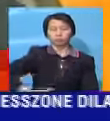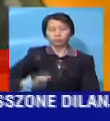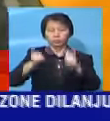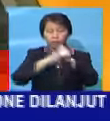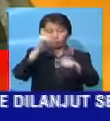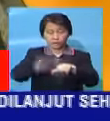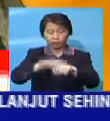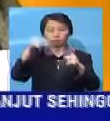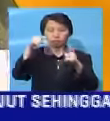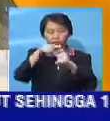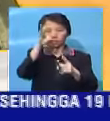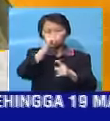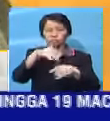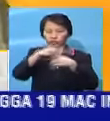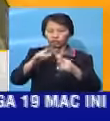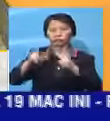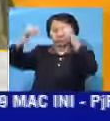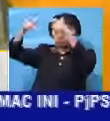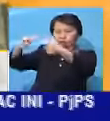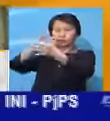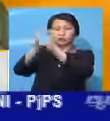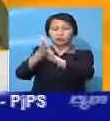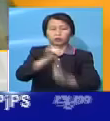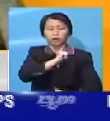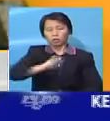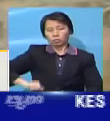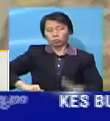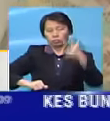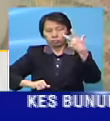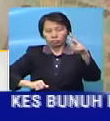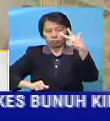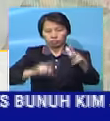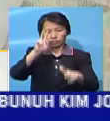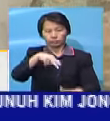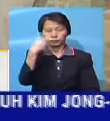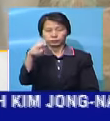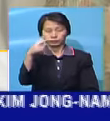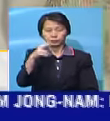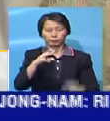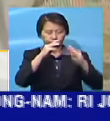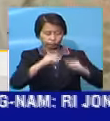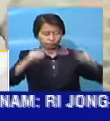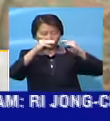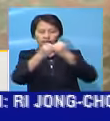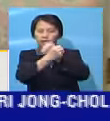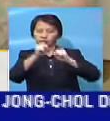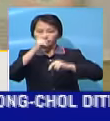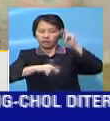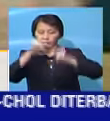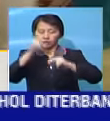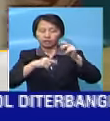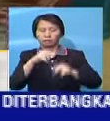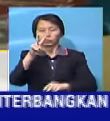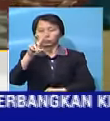kali ke negeri itu sejak ditabau sebagai yang di-pertuan agong pada 13 disember lalu masjid yang siap dibina pada Februari